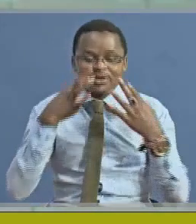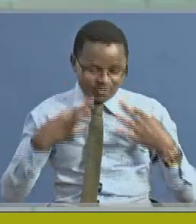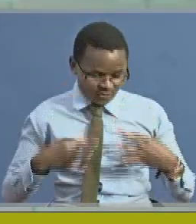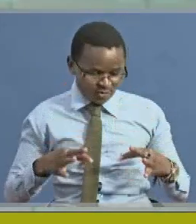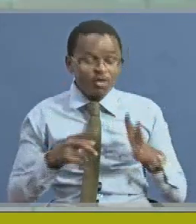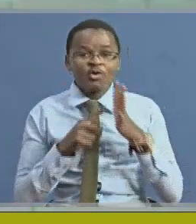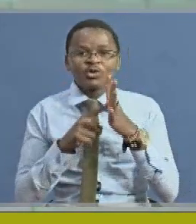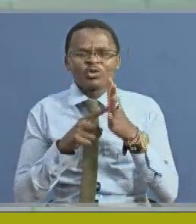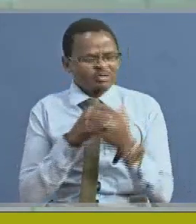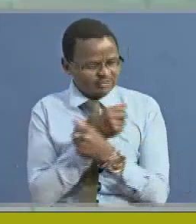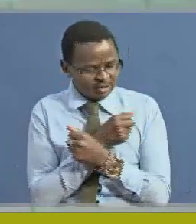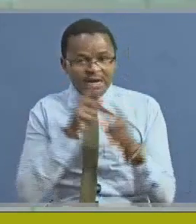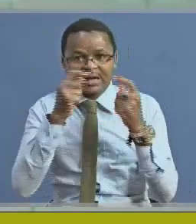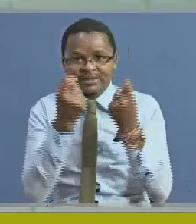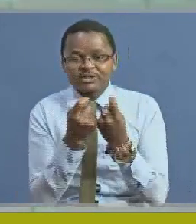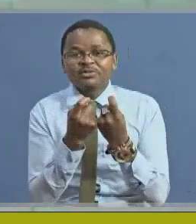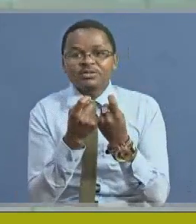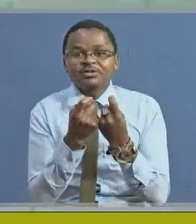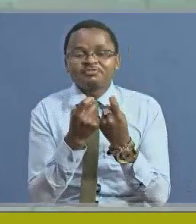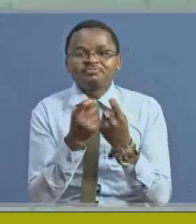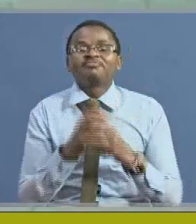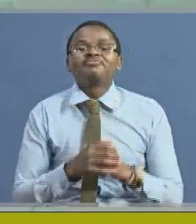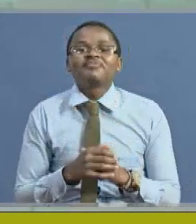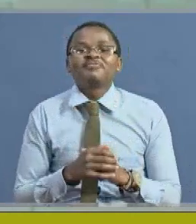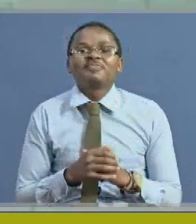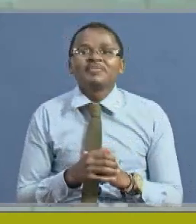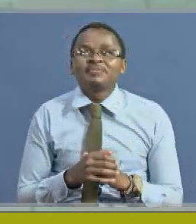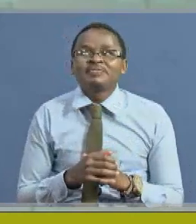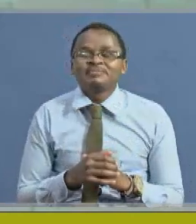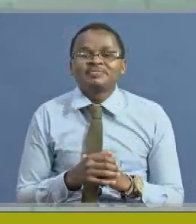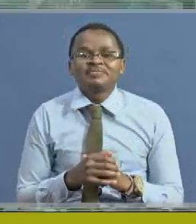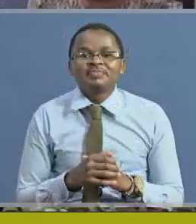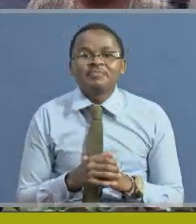ili kuonyesha mapenzi yao kwa timu wanazozishabikia.